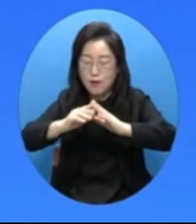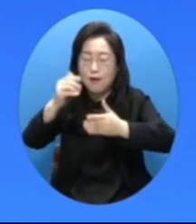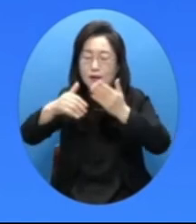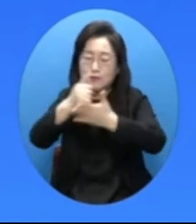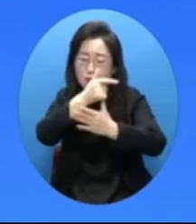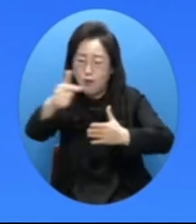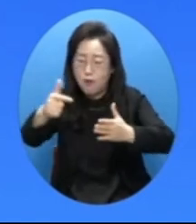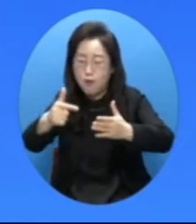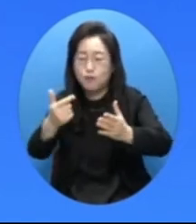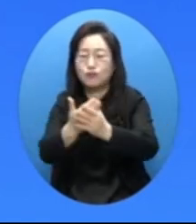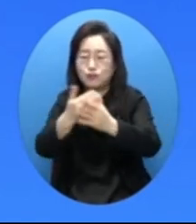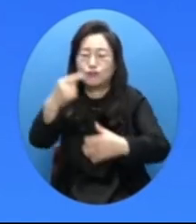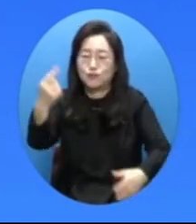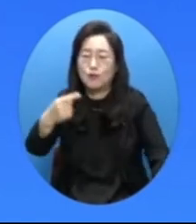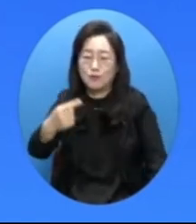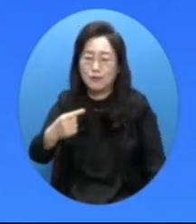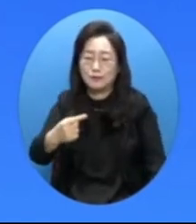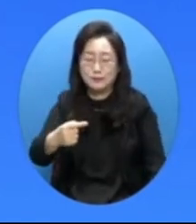그래서